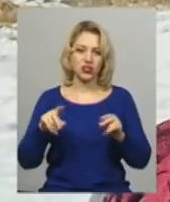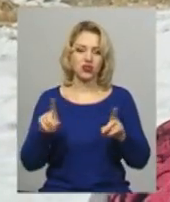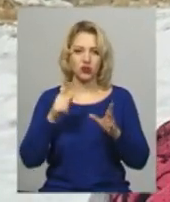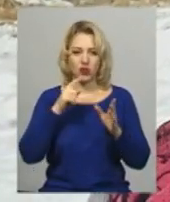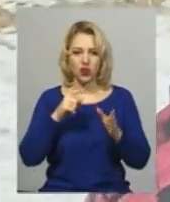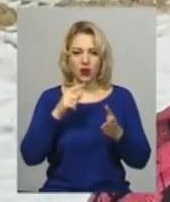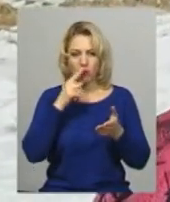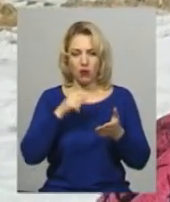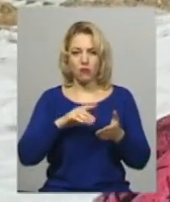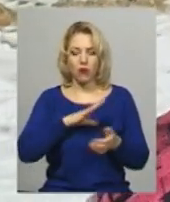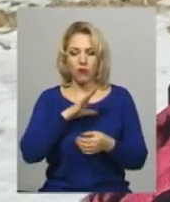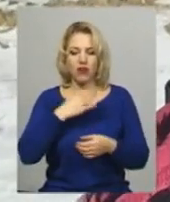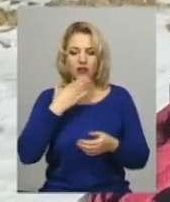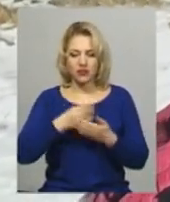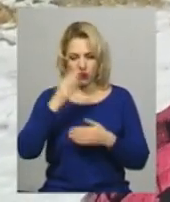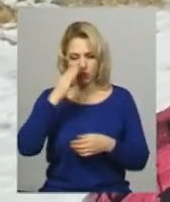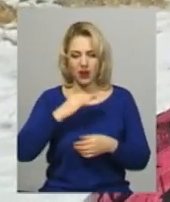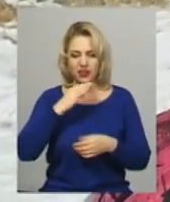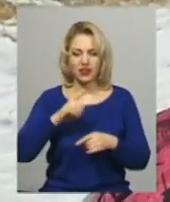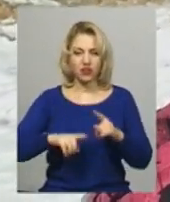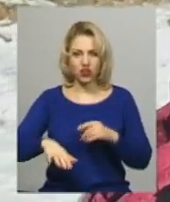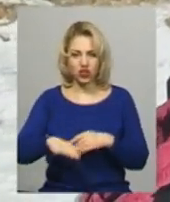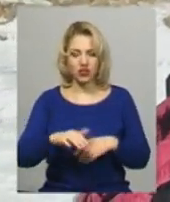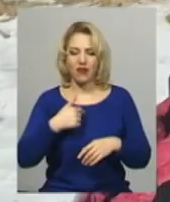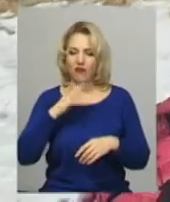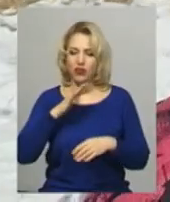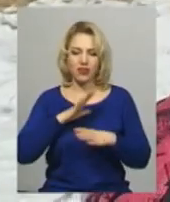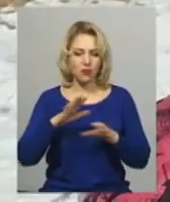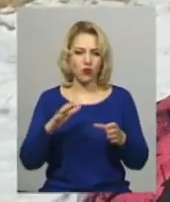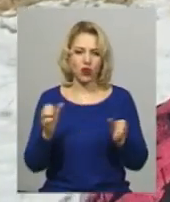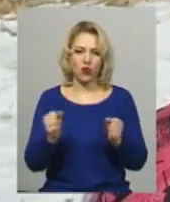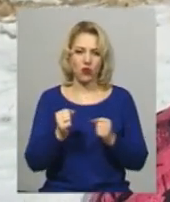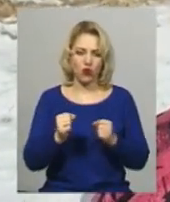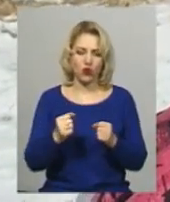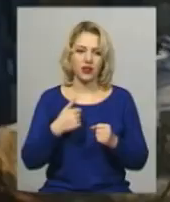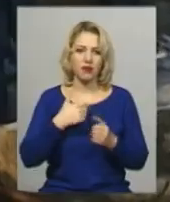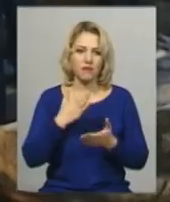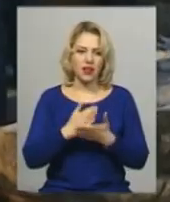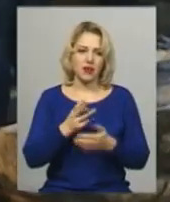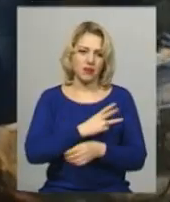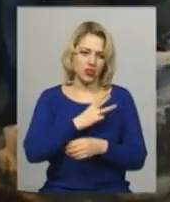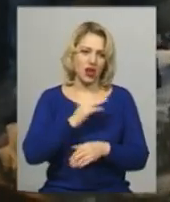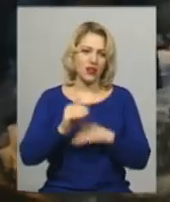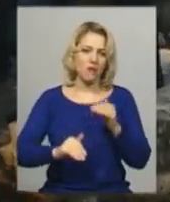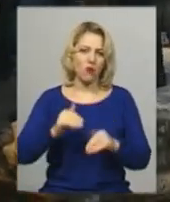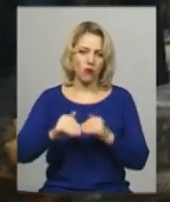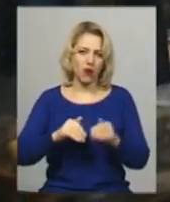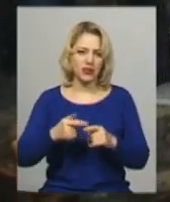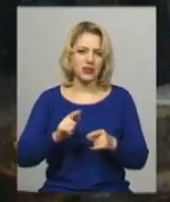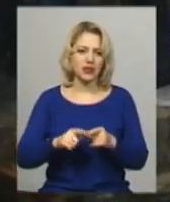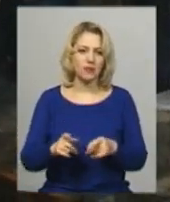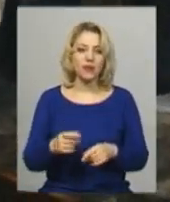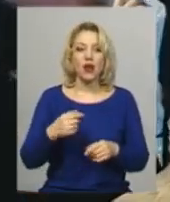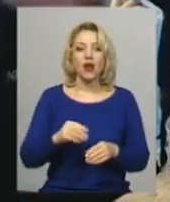на своїй батьківщині. Вода мені не була холодна, тому що я мала бажання тут покупатися. Облаштовувати купальню місцеві